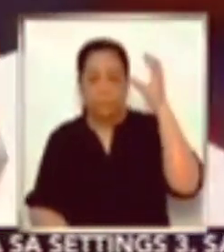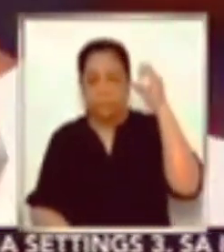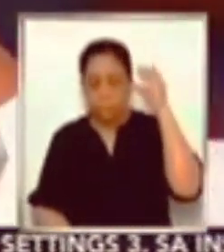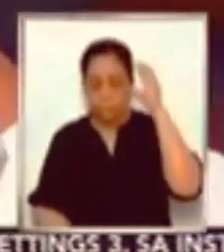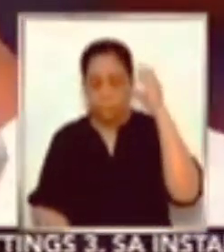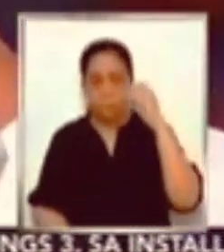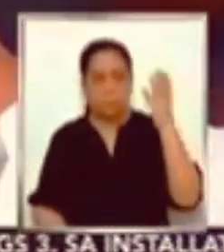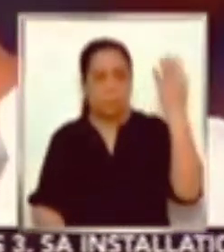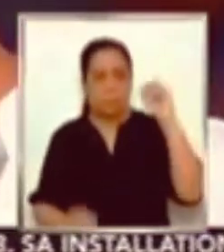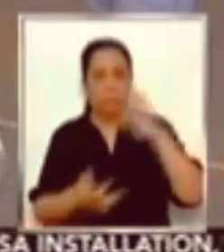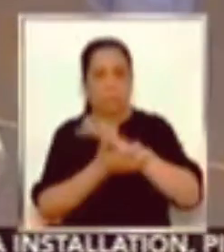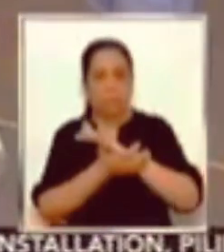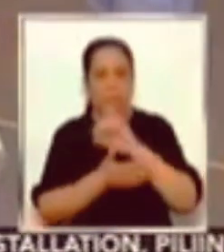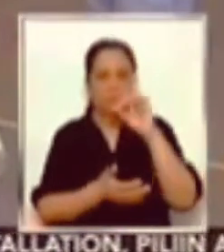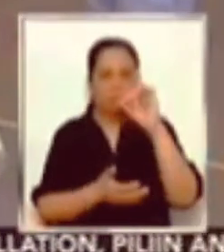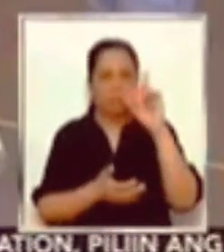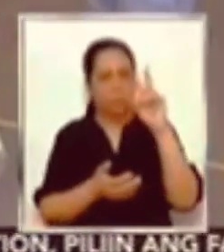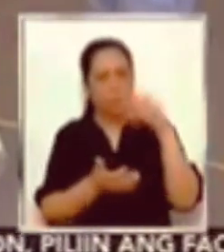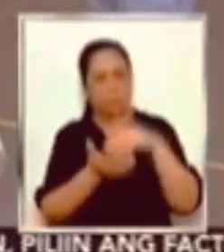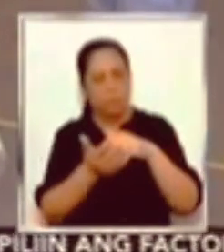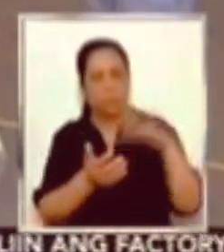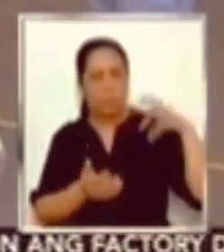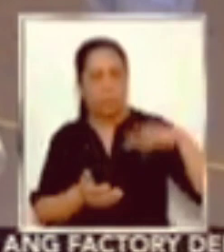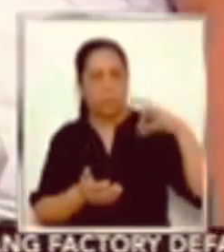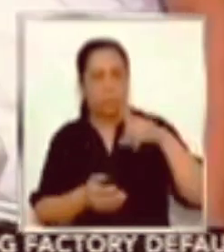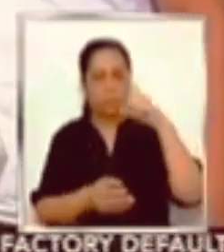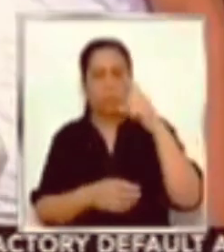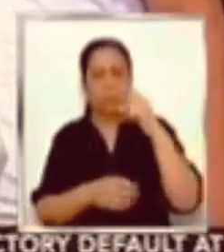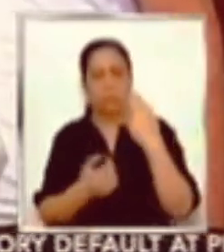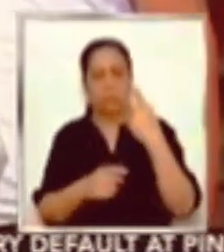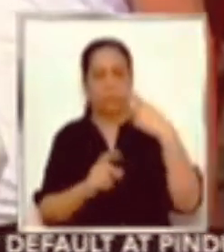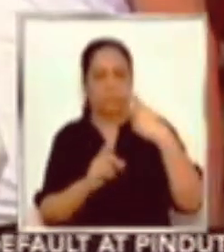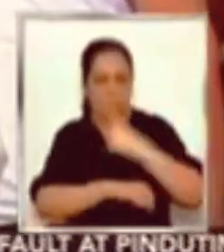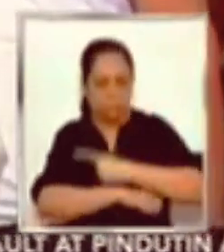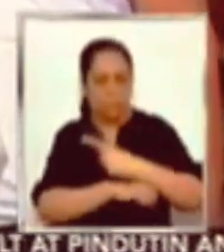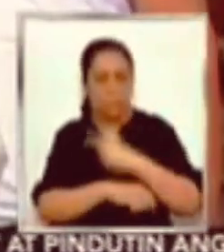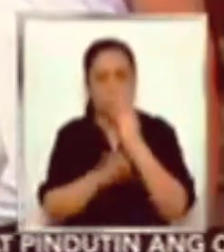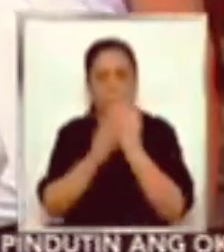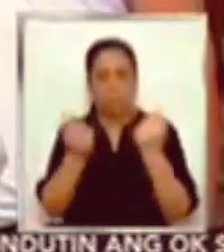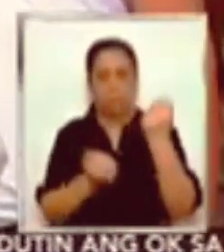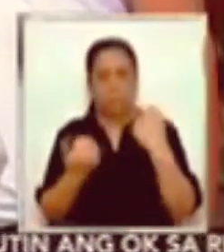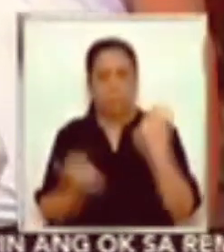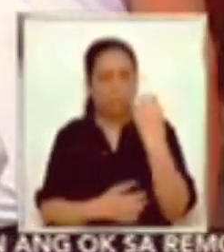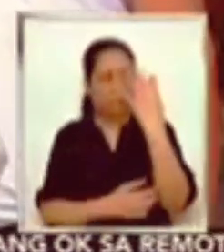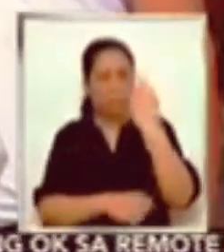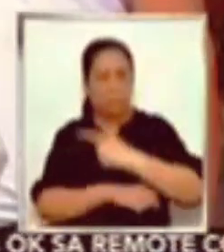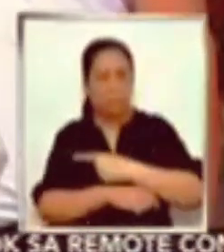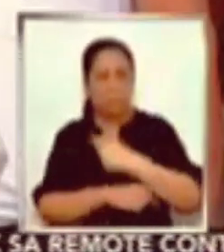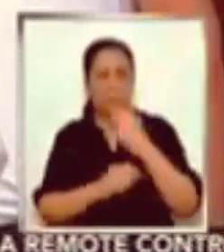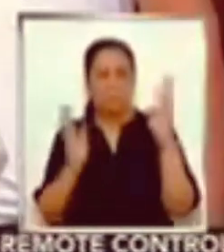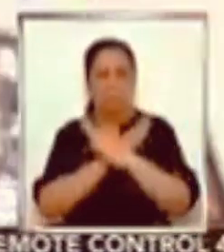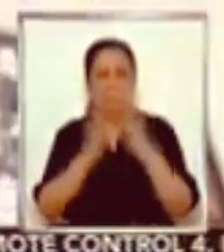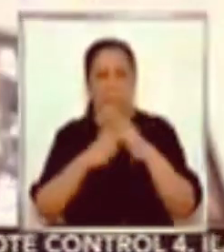pandemya, 1,000 hanggang 2,000 piso ang kita kada araw bilang bus driver. Ngayon, 15 araw na lang siya nakakapagmaneho kada